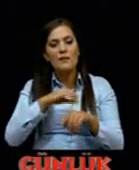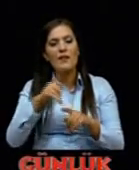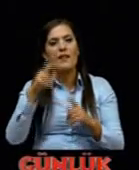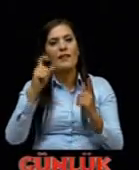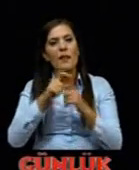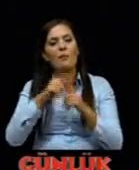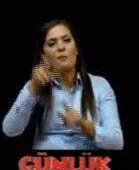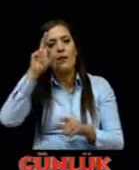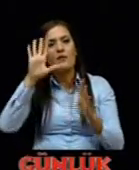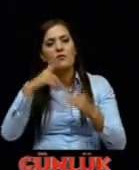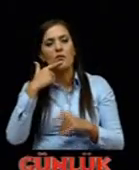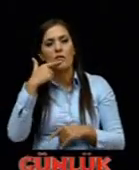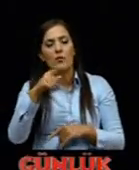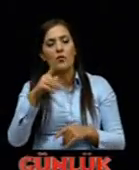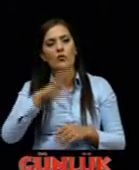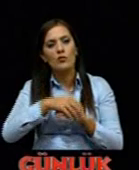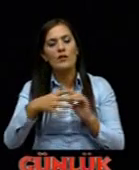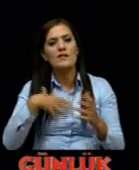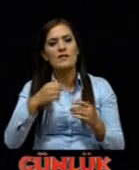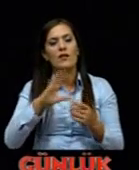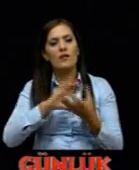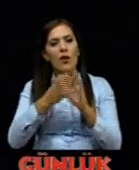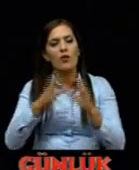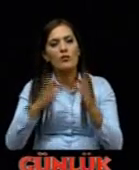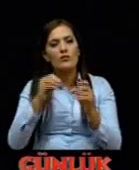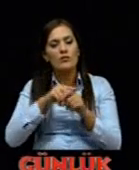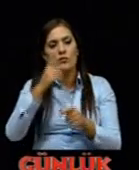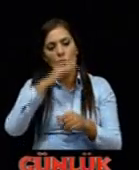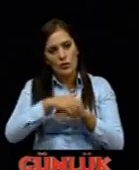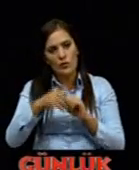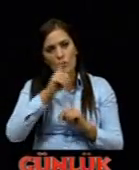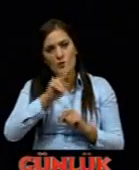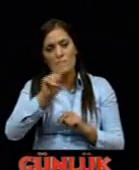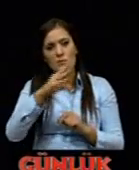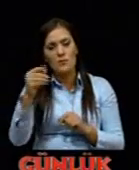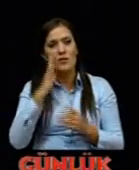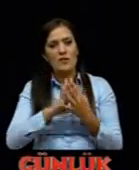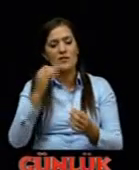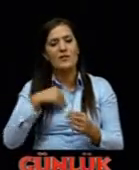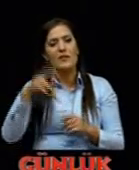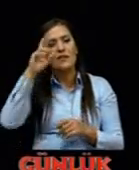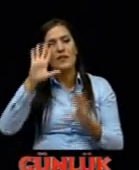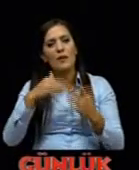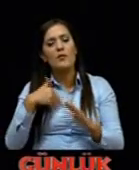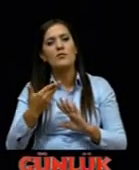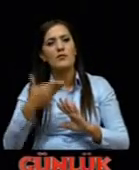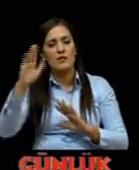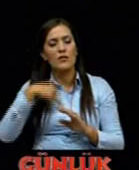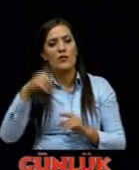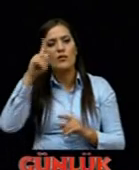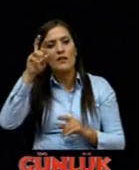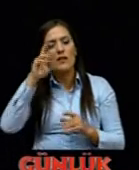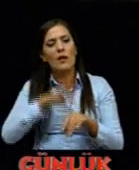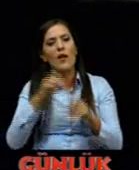olarak adlandırılır. Dünya Sağlık Örgütü verilerine göre dünyada 120 milyon kişi depresyondan muzdarip ve günümüzde